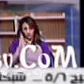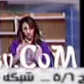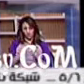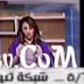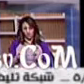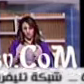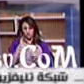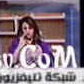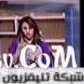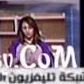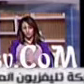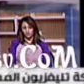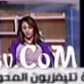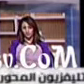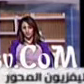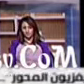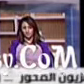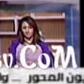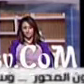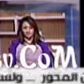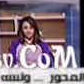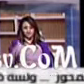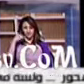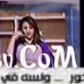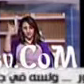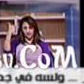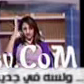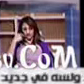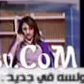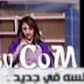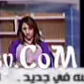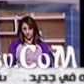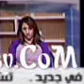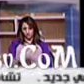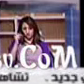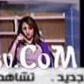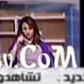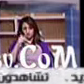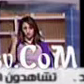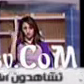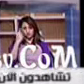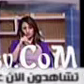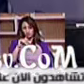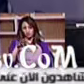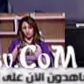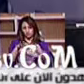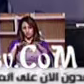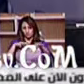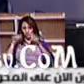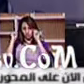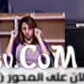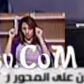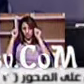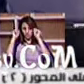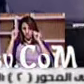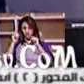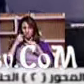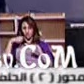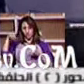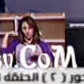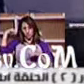في د معانا مين منين اه طيب في الان مجموع مئات من المتظاهرين امام مقر وزاره